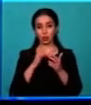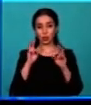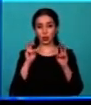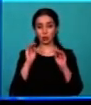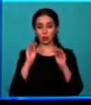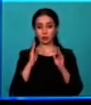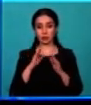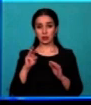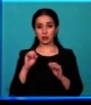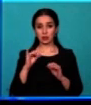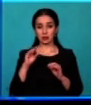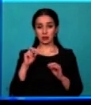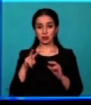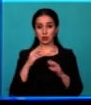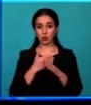Title yordamida.